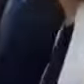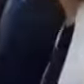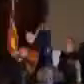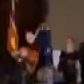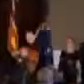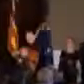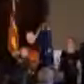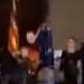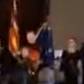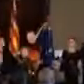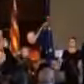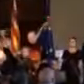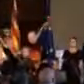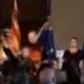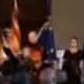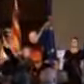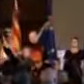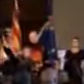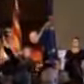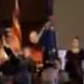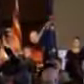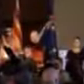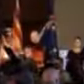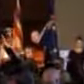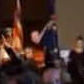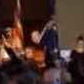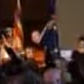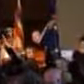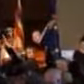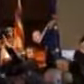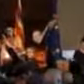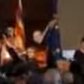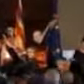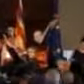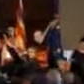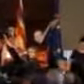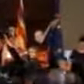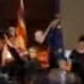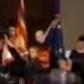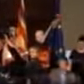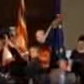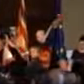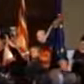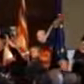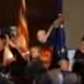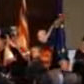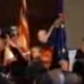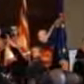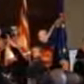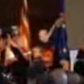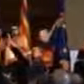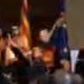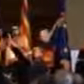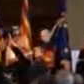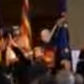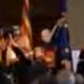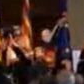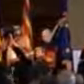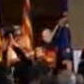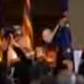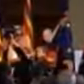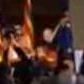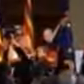Vidal i Miquel Ensenyat per repetir a Serveis Socials, Medi Ambient i el darrer per ser designat com a senador